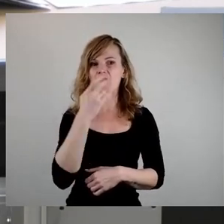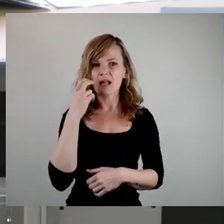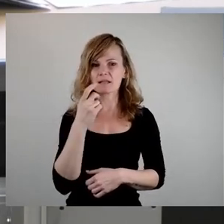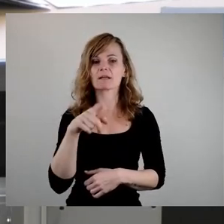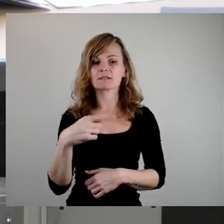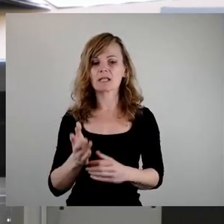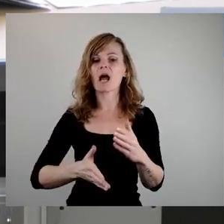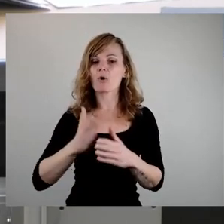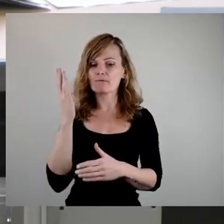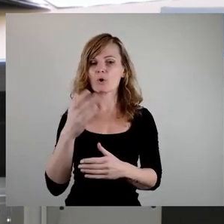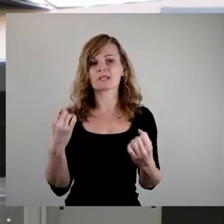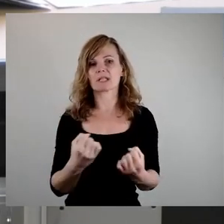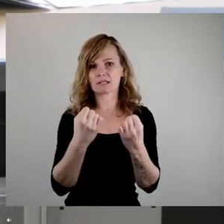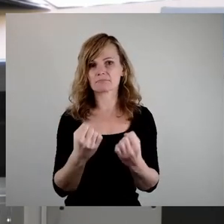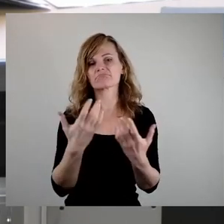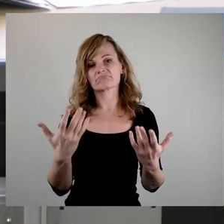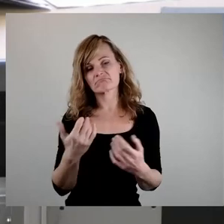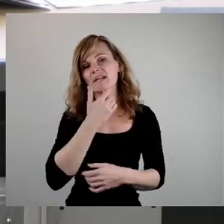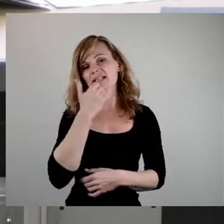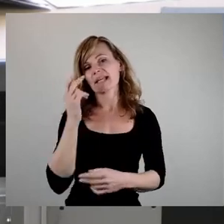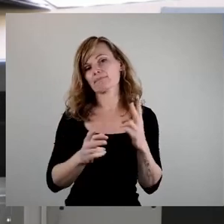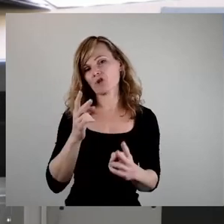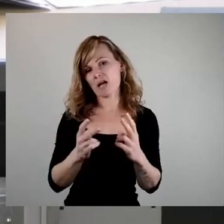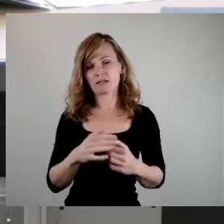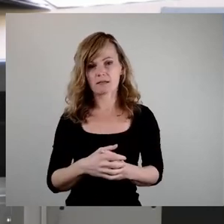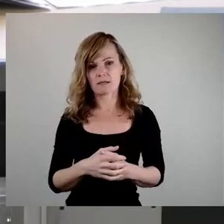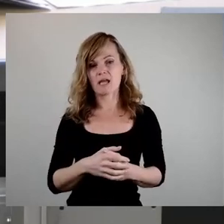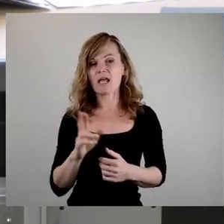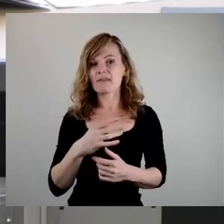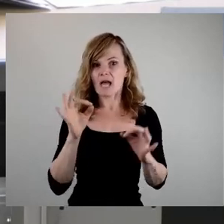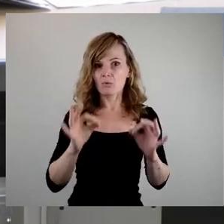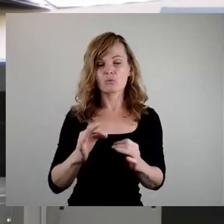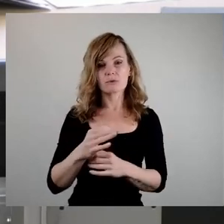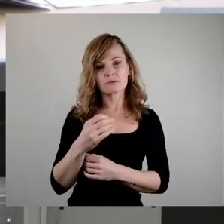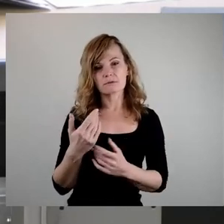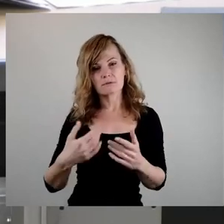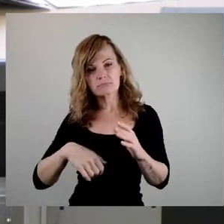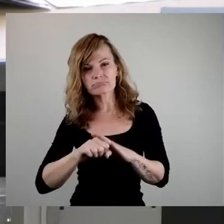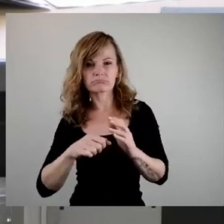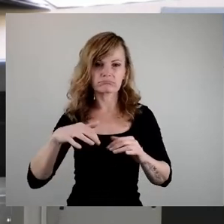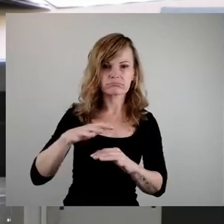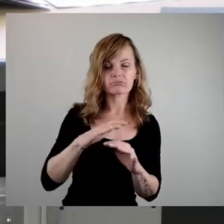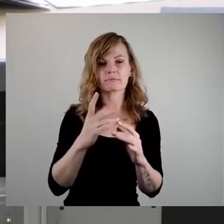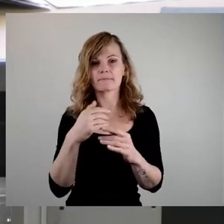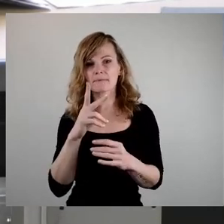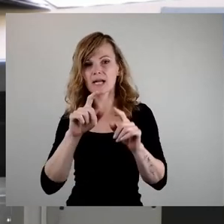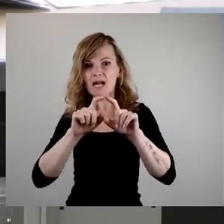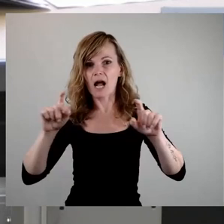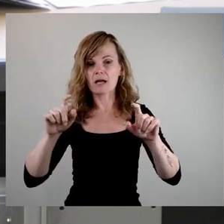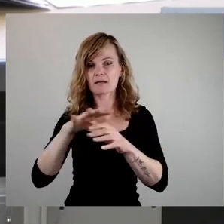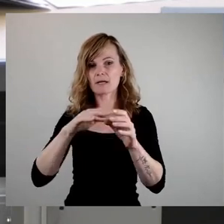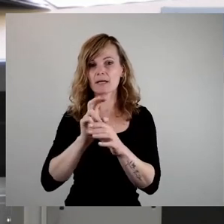was natürlich dann extrem schade ist dann, oder die, die richtig gut nochmal sind dann und vielleicht auch im Kaderbereich dann sogar schon spielen, nach Leipzig, nach